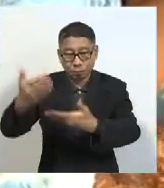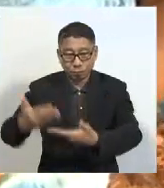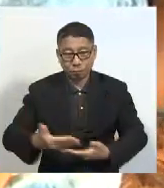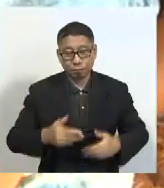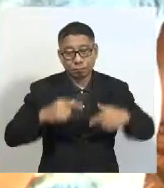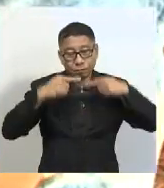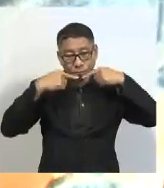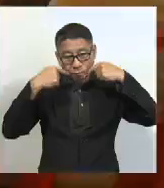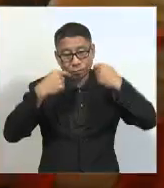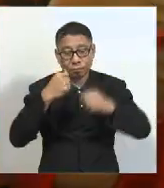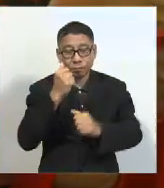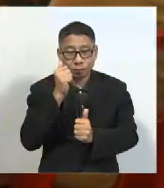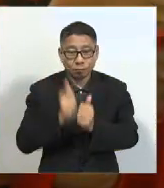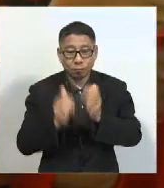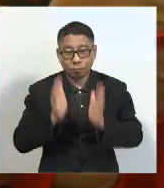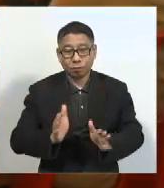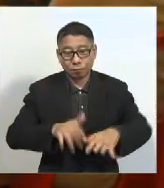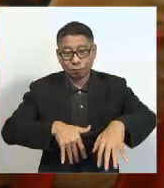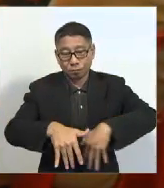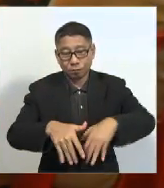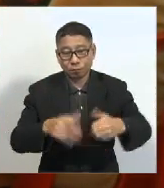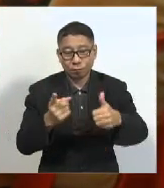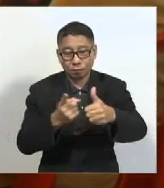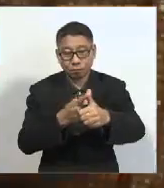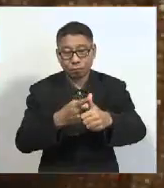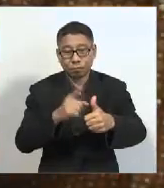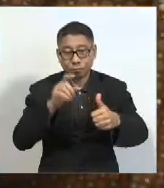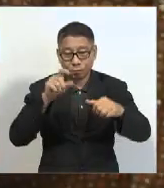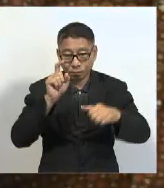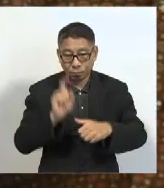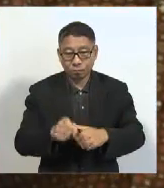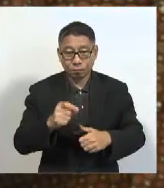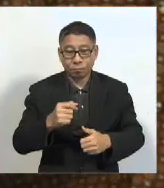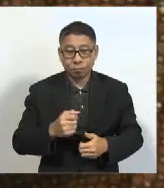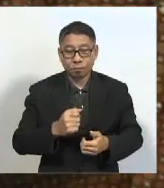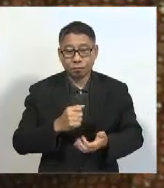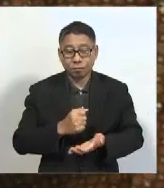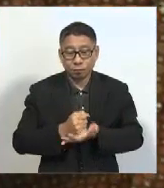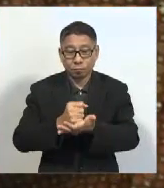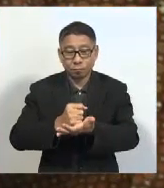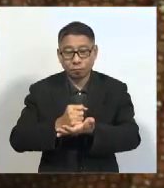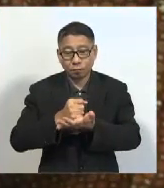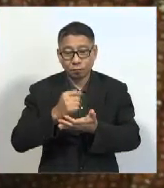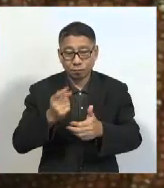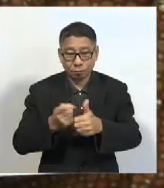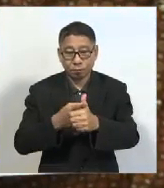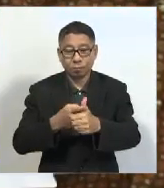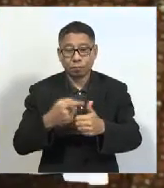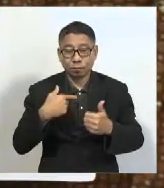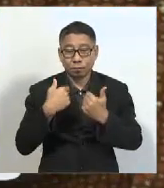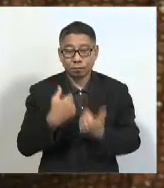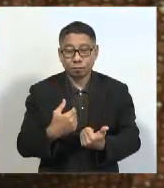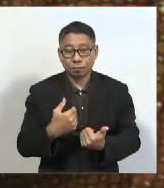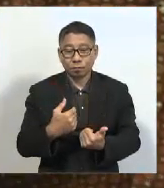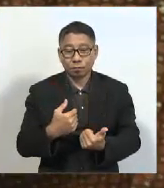ยไมตรีจิตของทุกคนในชุมชน สิ่งแรกนะครับที่เราต้องให้ความช่วยเหลือนะครับเรื่อง